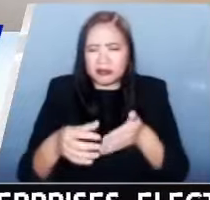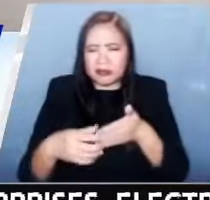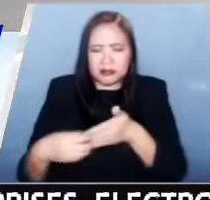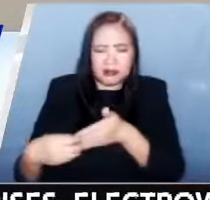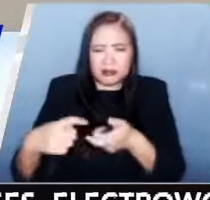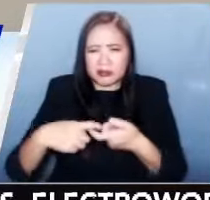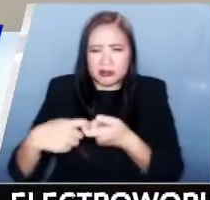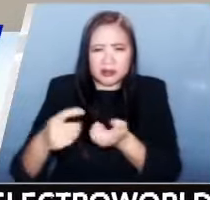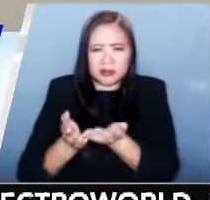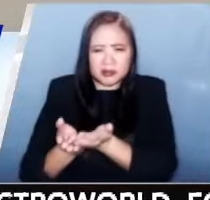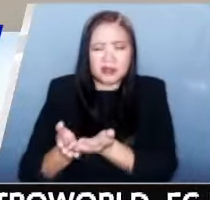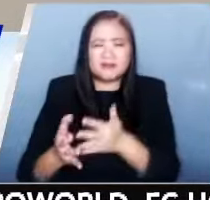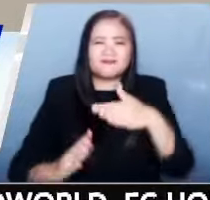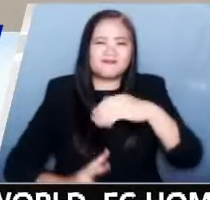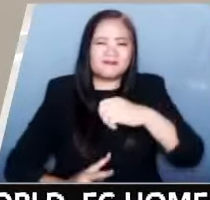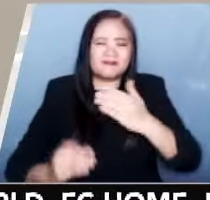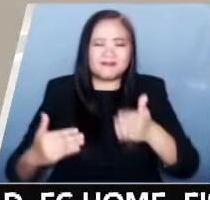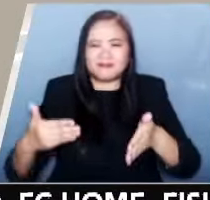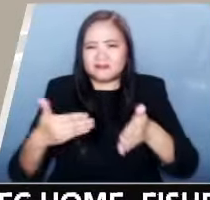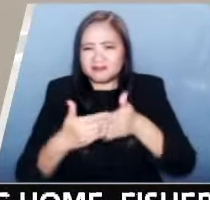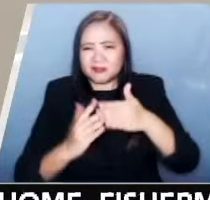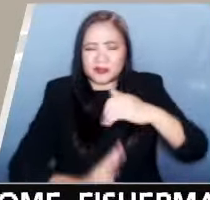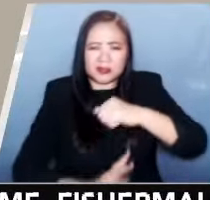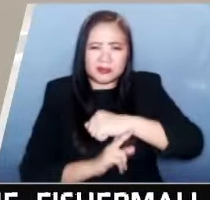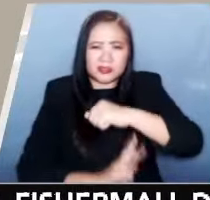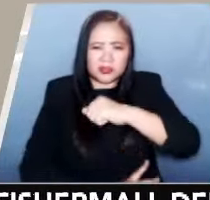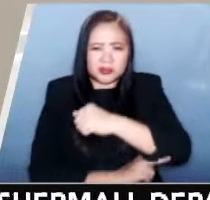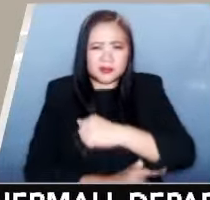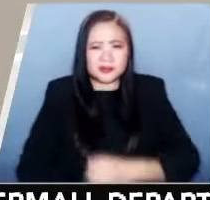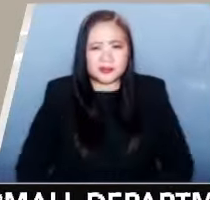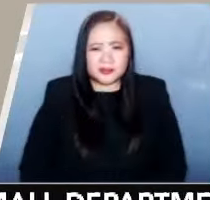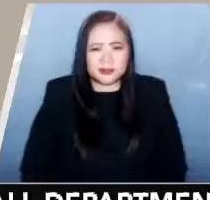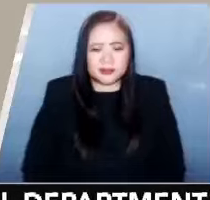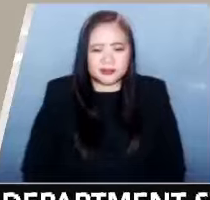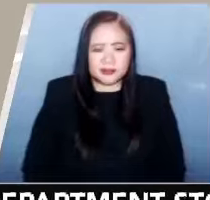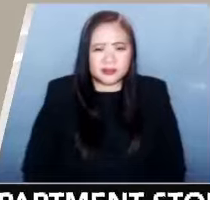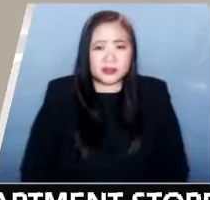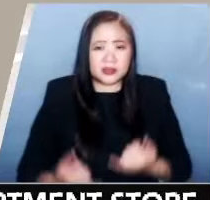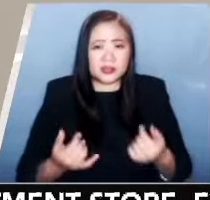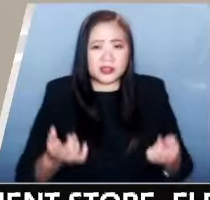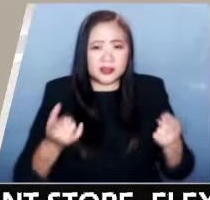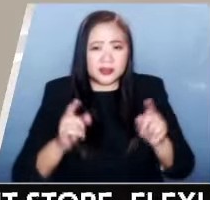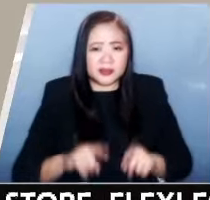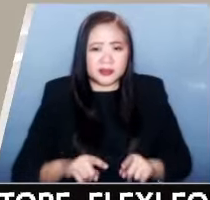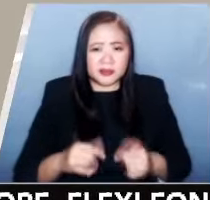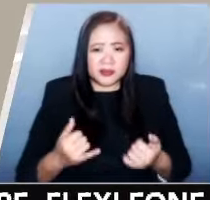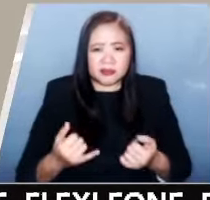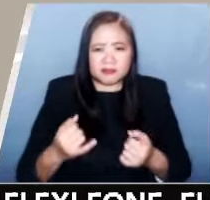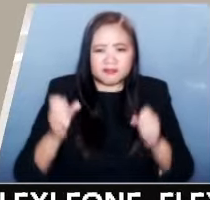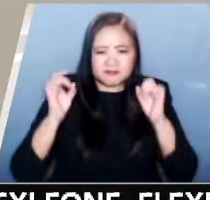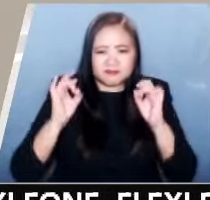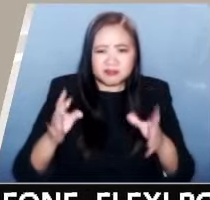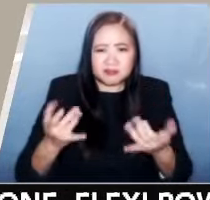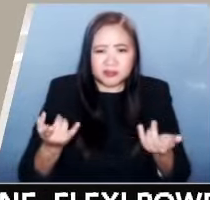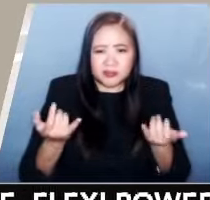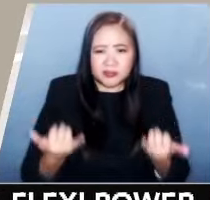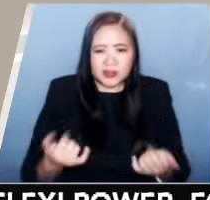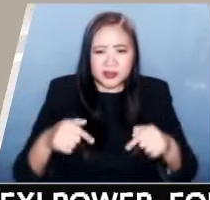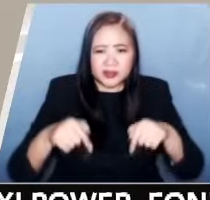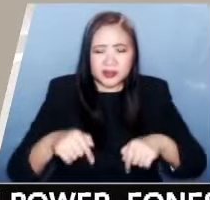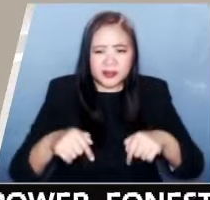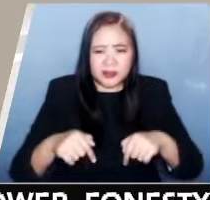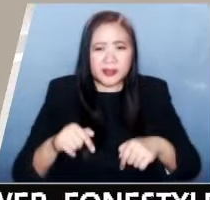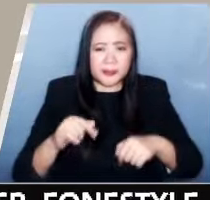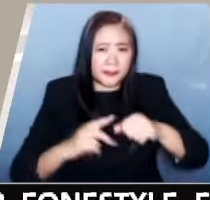Manalo Bridge. Itong insidente na to ay kinukunik ko sa nangyaring sakuna dito sa may F. Manalo Bridge. Sabi